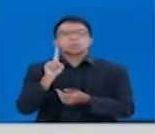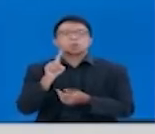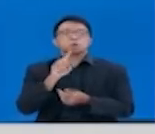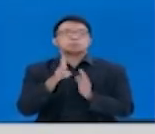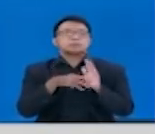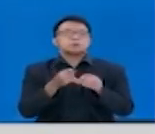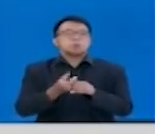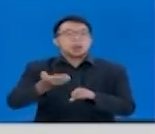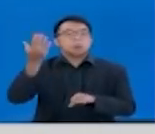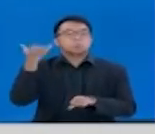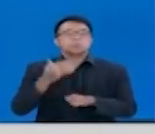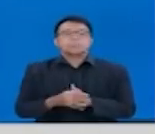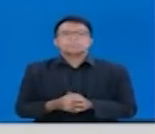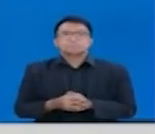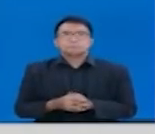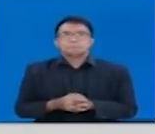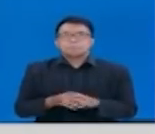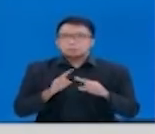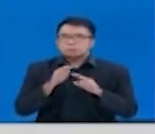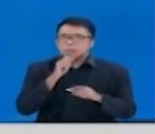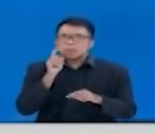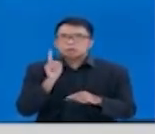minim. Sebelumnya berapa rekeningnya, Pak?